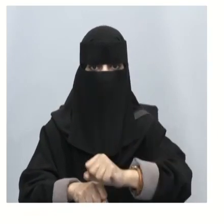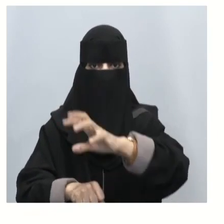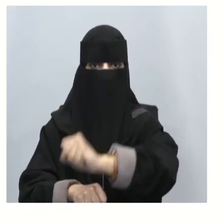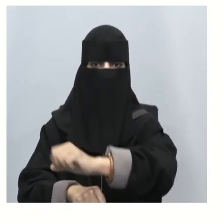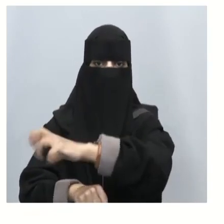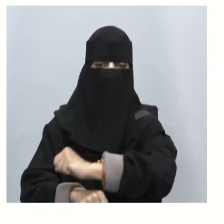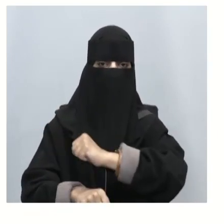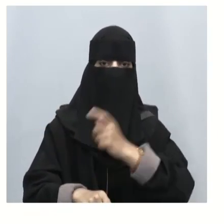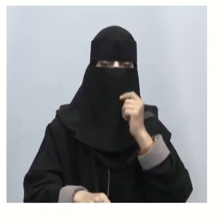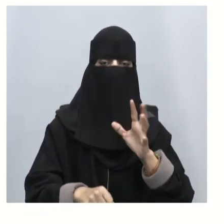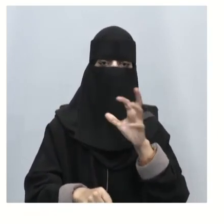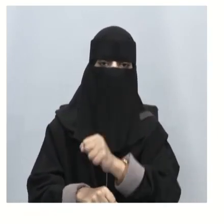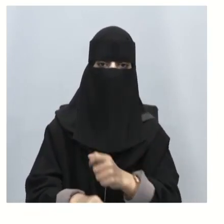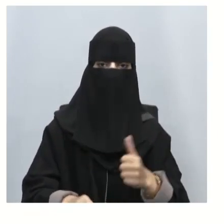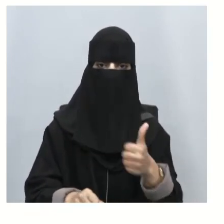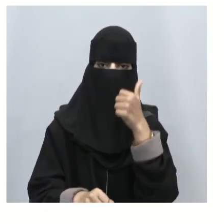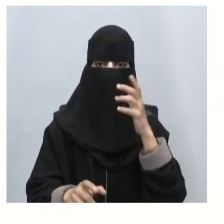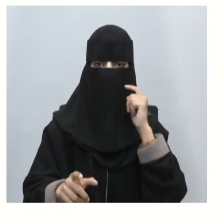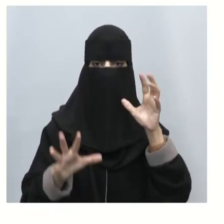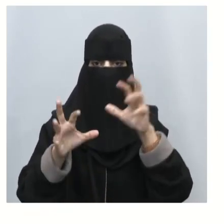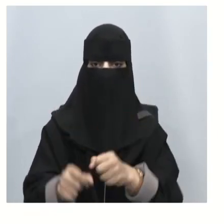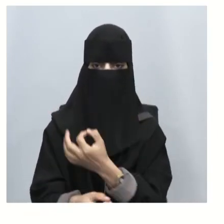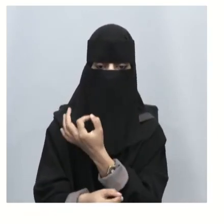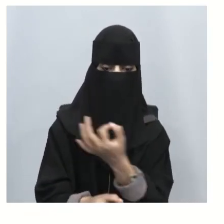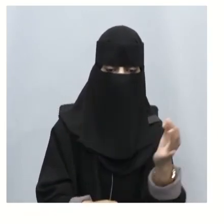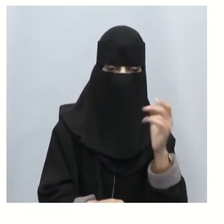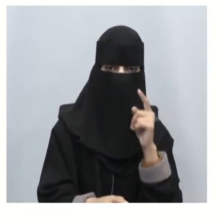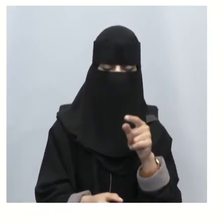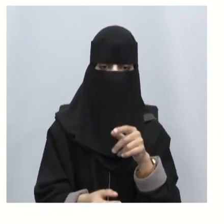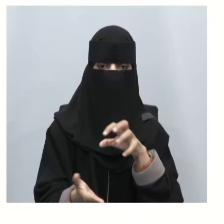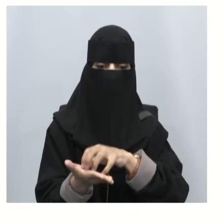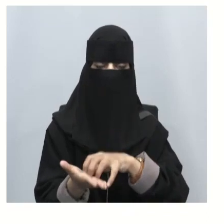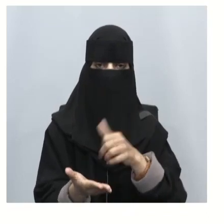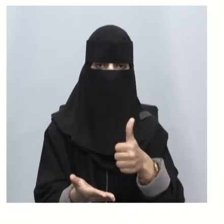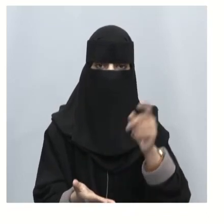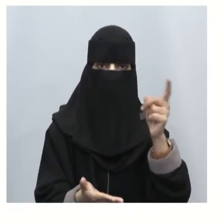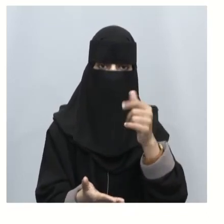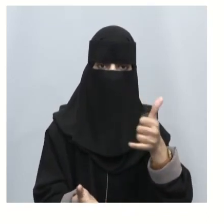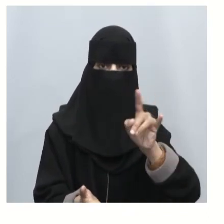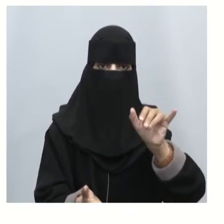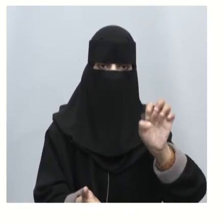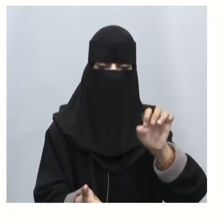فتمكنوا من السيطره على جميع املاك الدوله الامويه ما عدا الاندلس